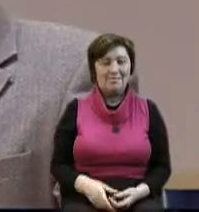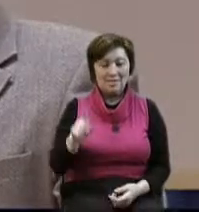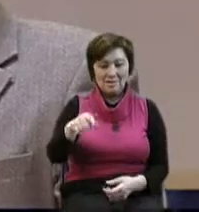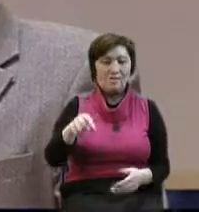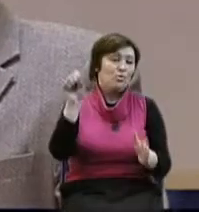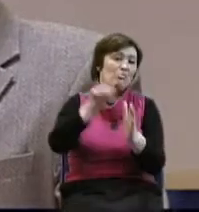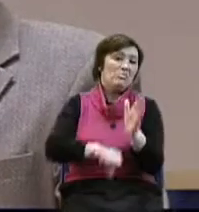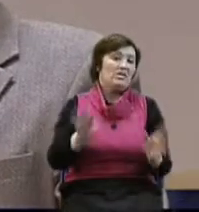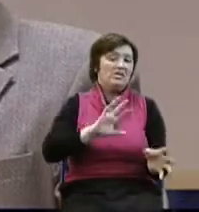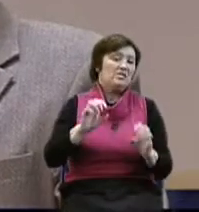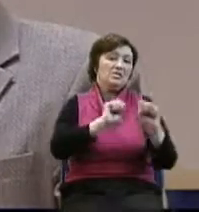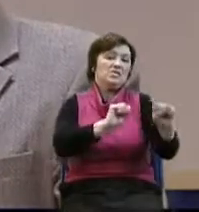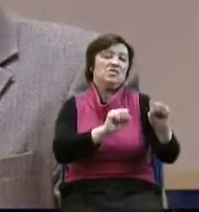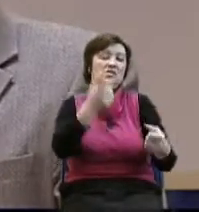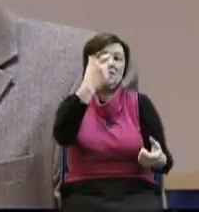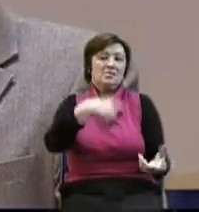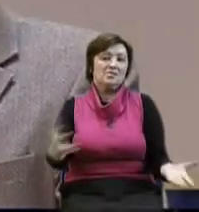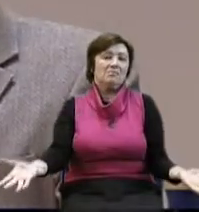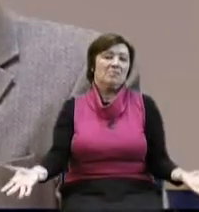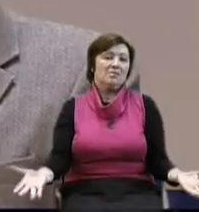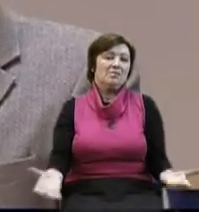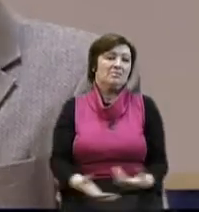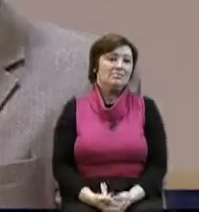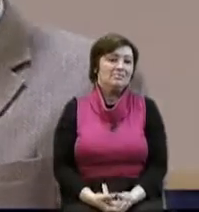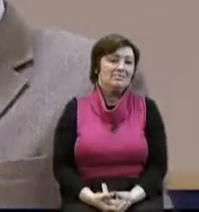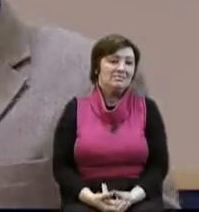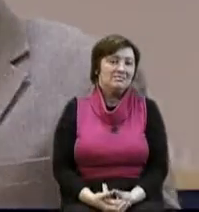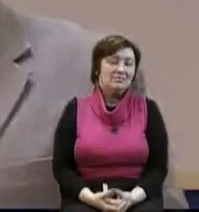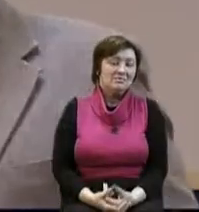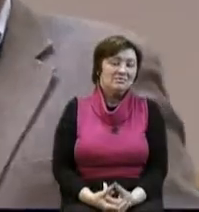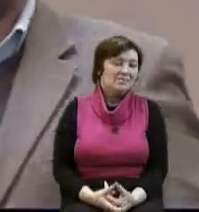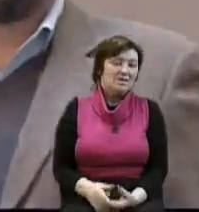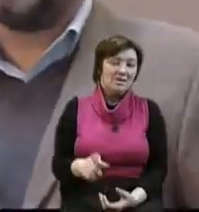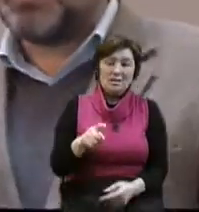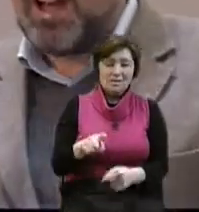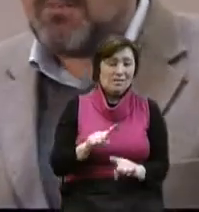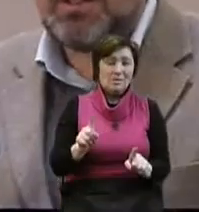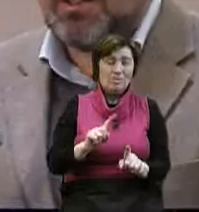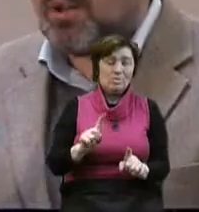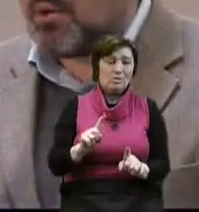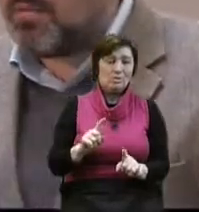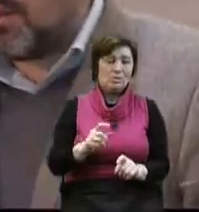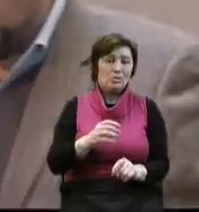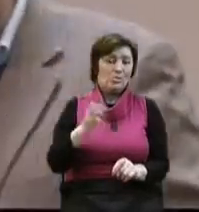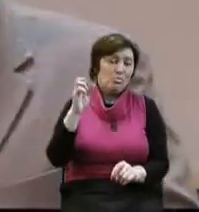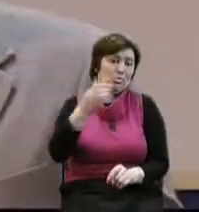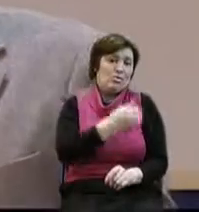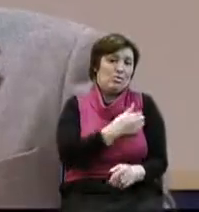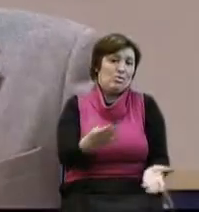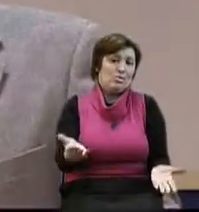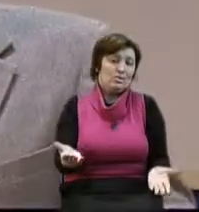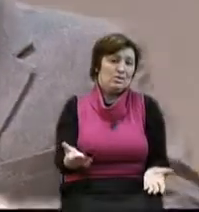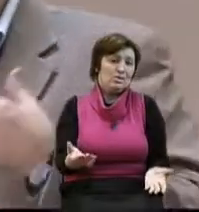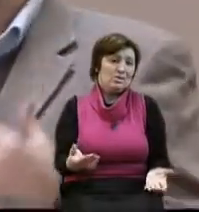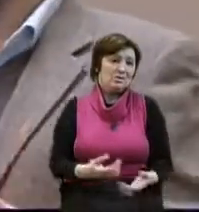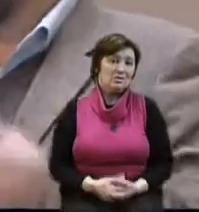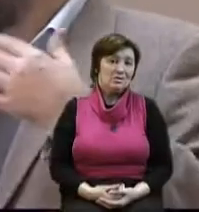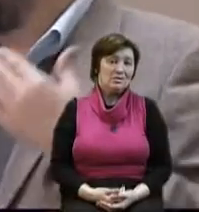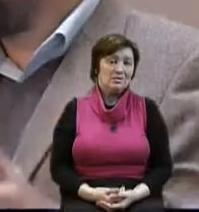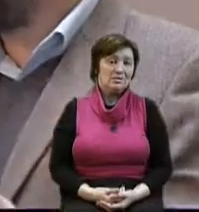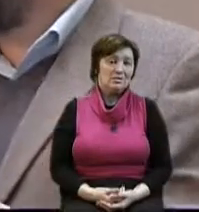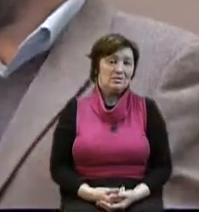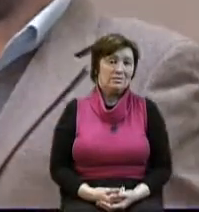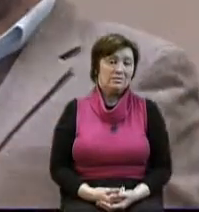не защищались. И это не то, что Бог хотел, это не тот замысел, который был у Бога в